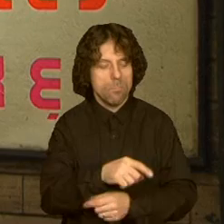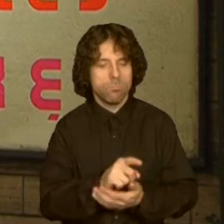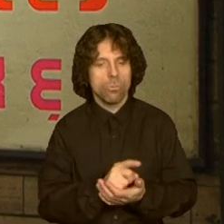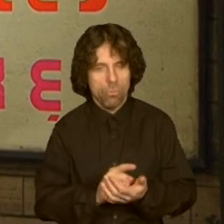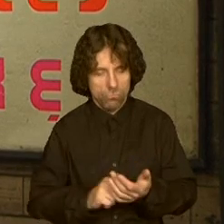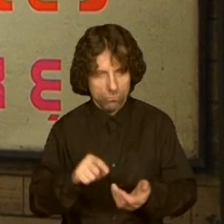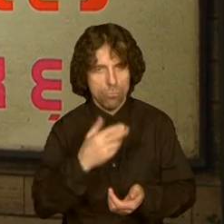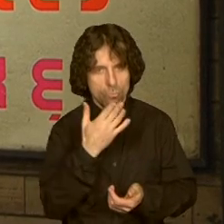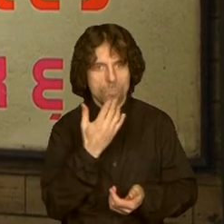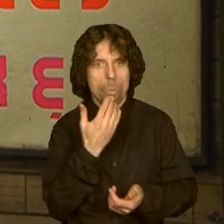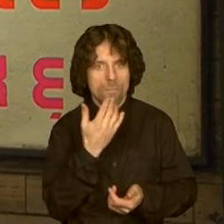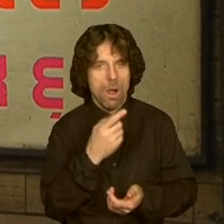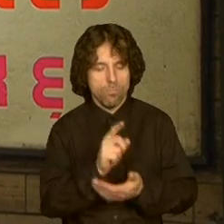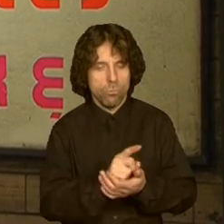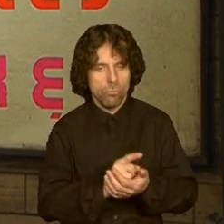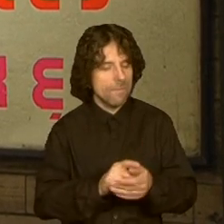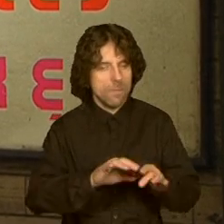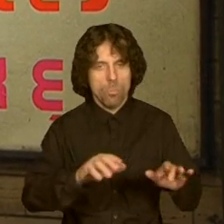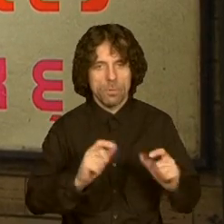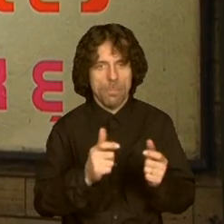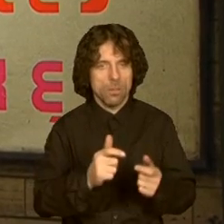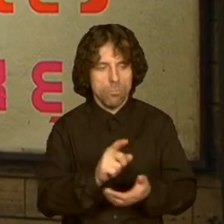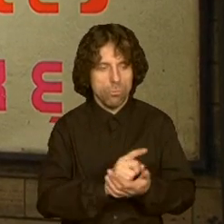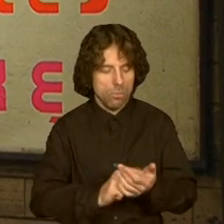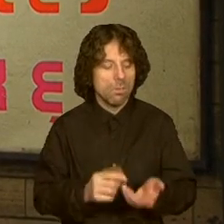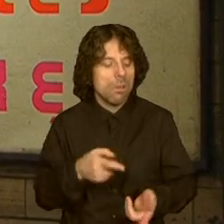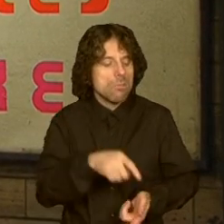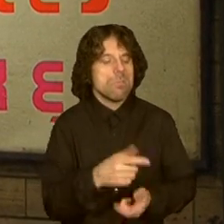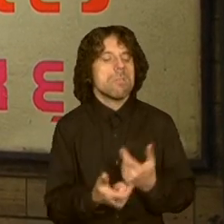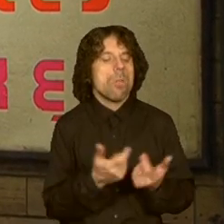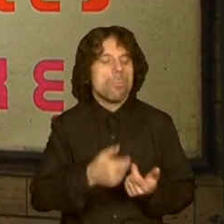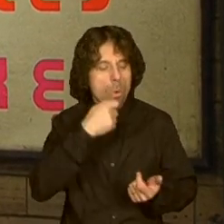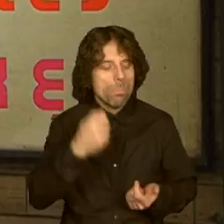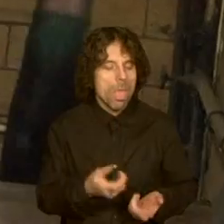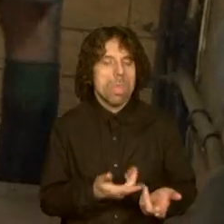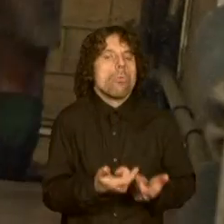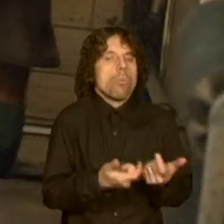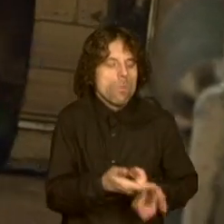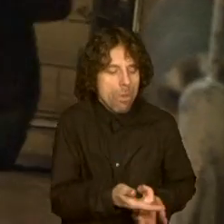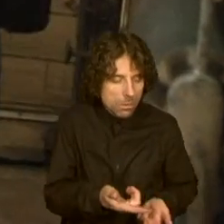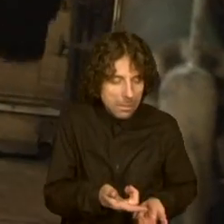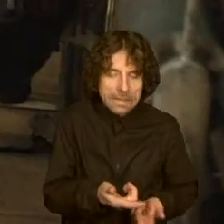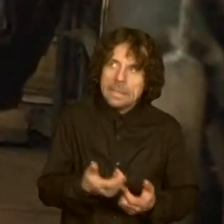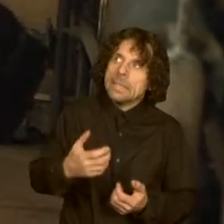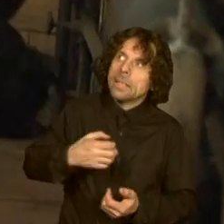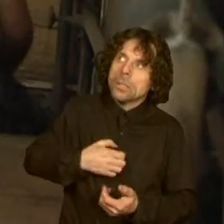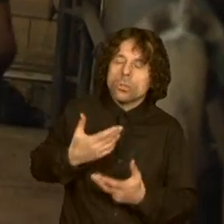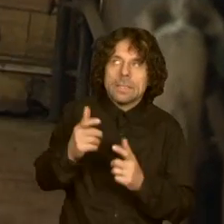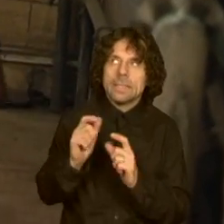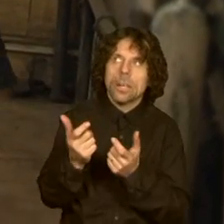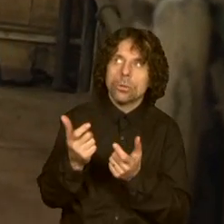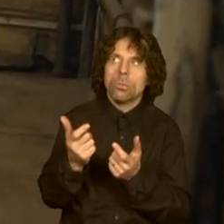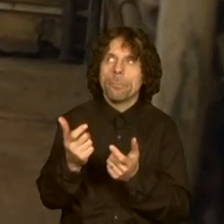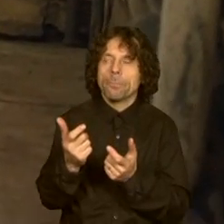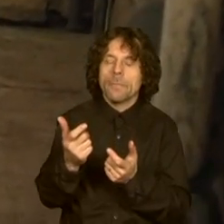się po śląsku, bo mówił też po śląsku, w wielu przypadkach odzywał się do ludzi po śląsku. Coś to chopie narobił. No